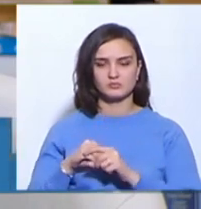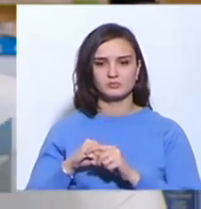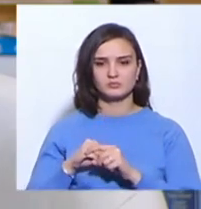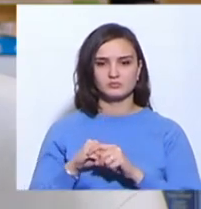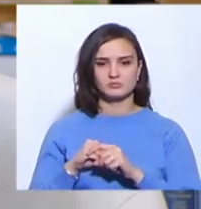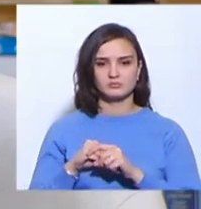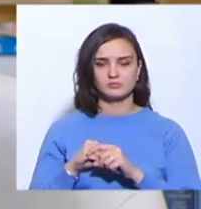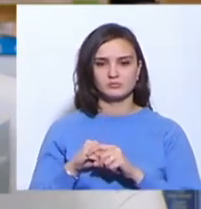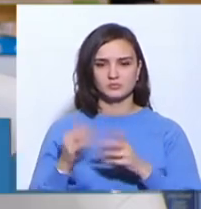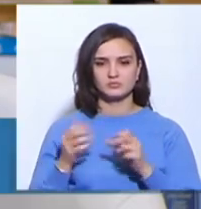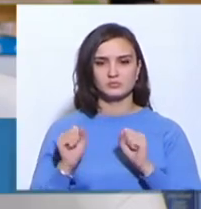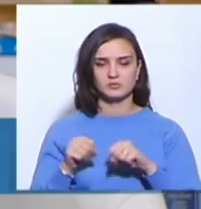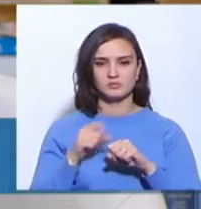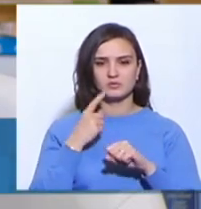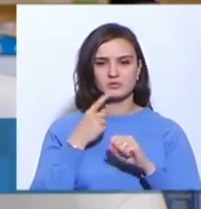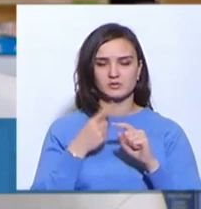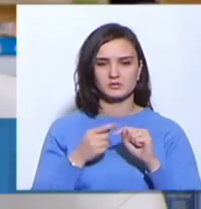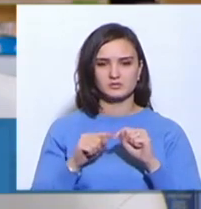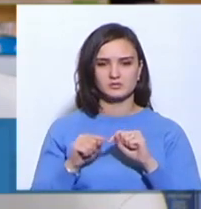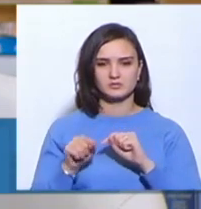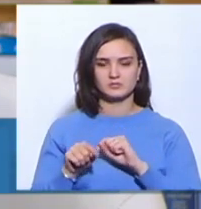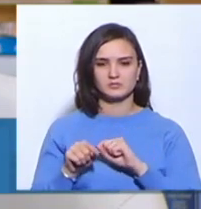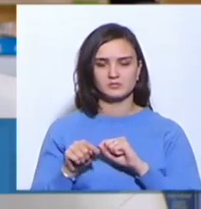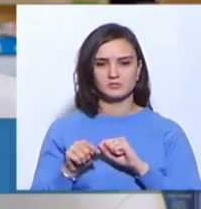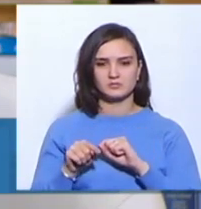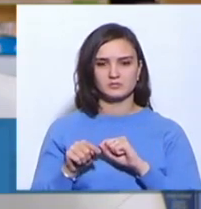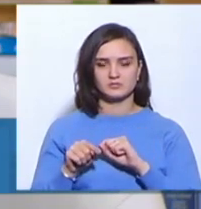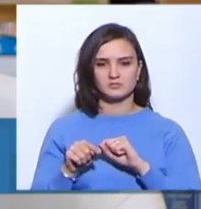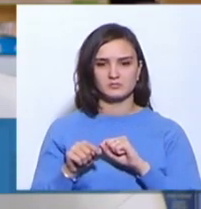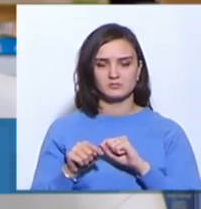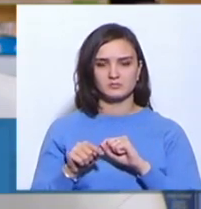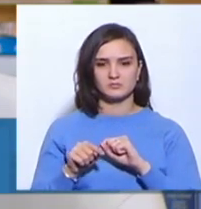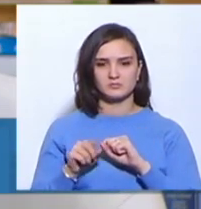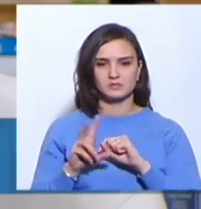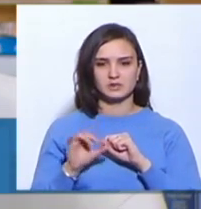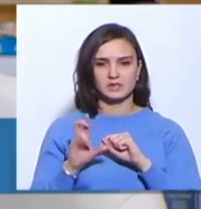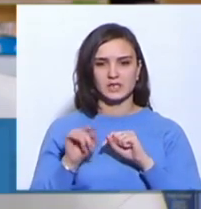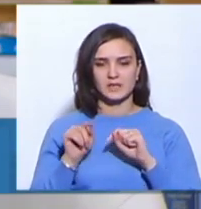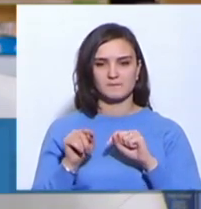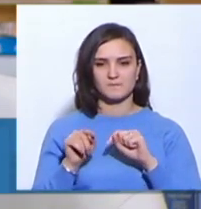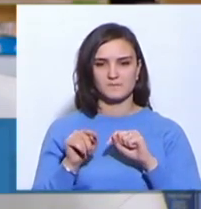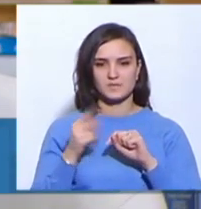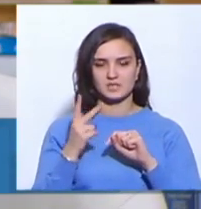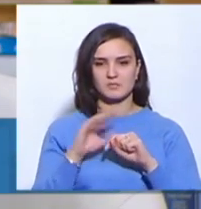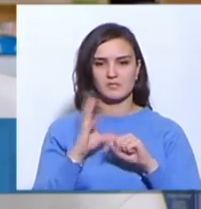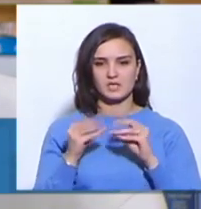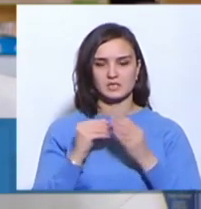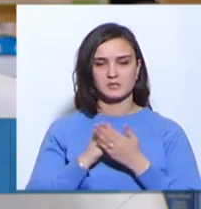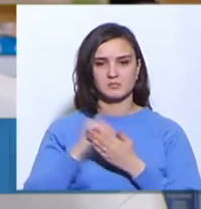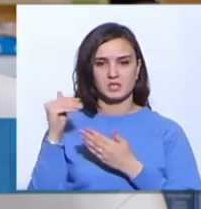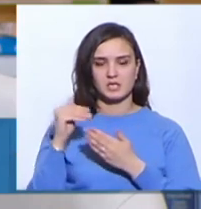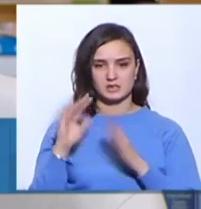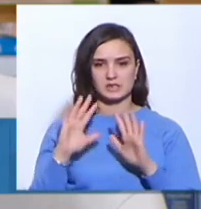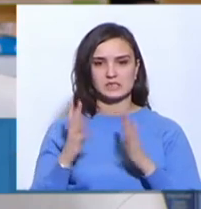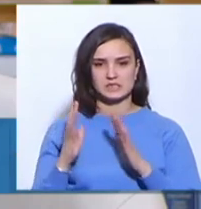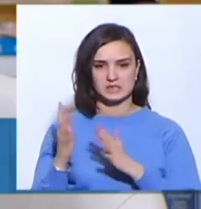ლიდერ პოზიციებზე, თუ შეიძლება ლიდერი დაერქვას ამას. კოლორექტული კიბოს სიმსივნეები სამ ყველაზე მაღალი